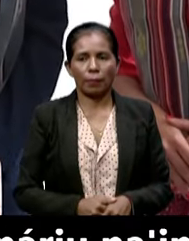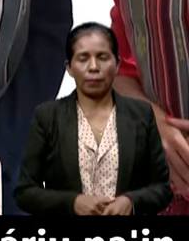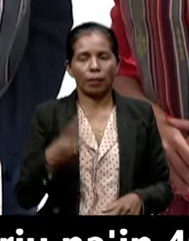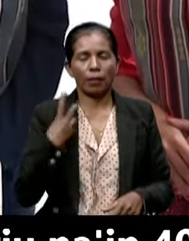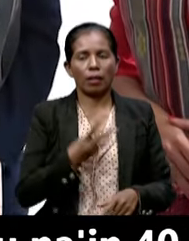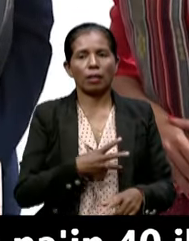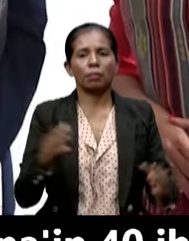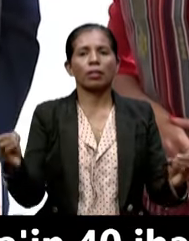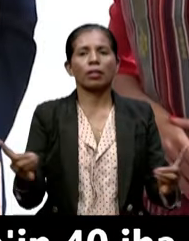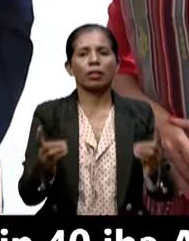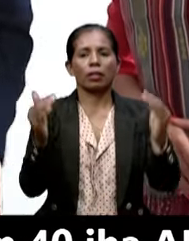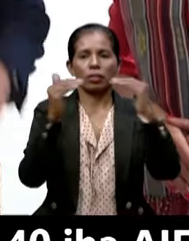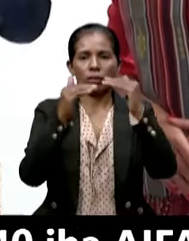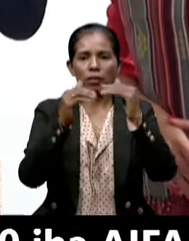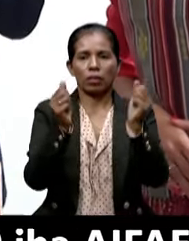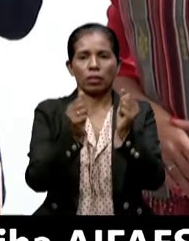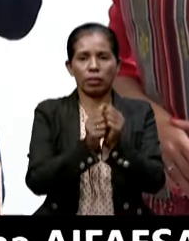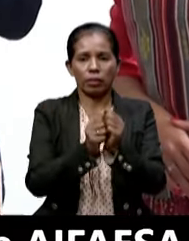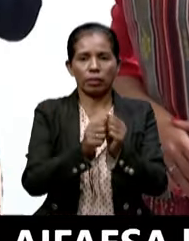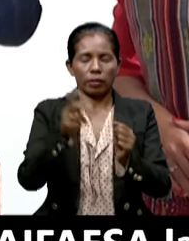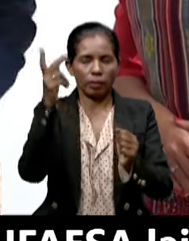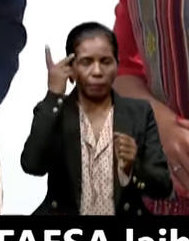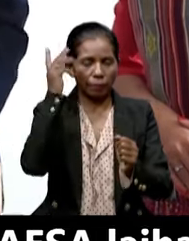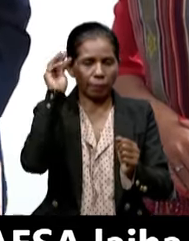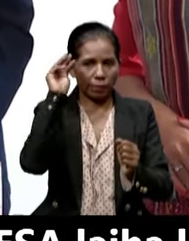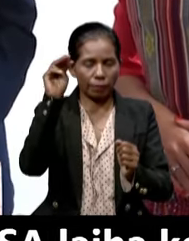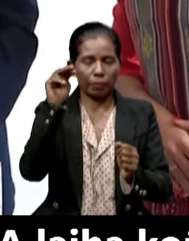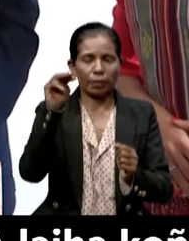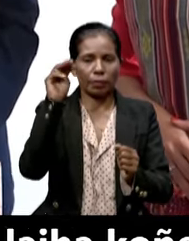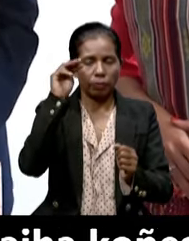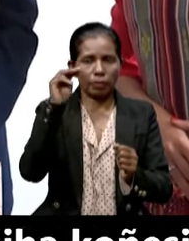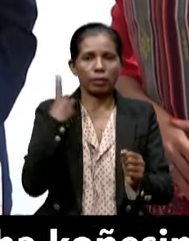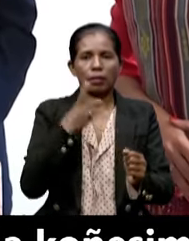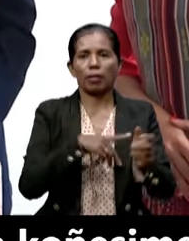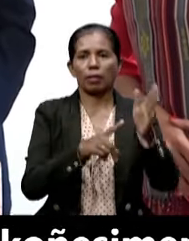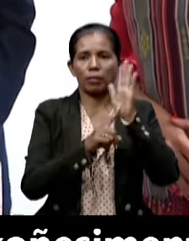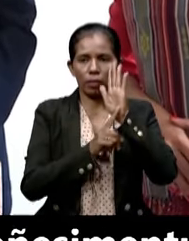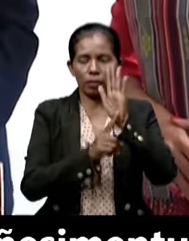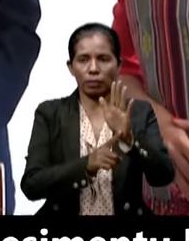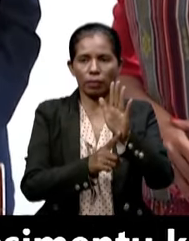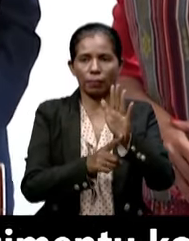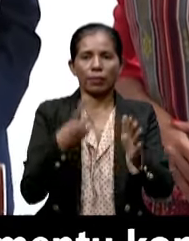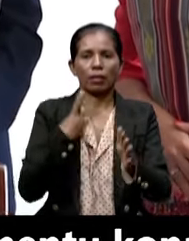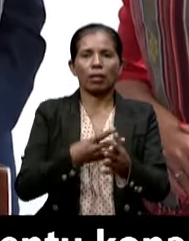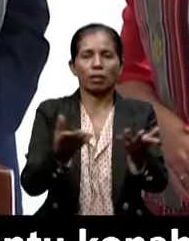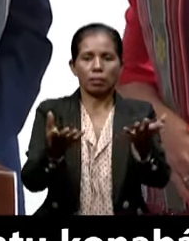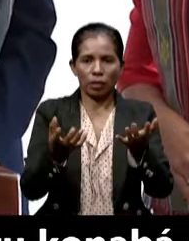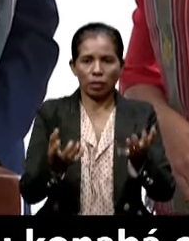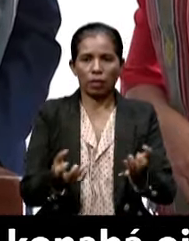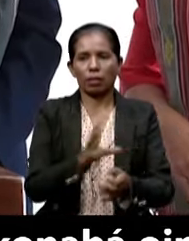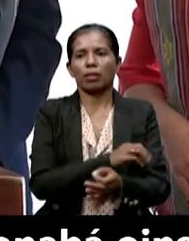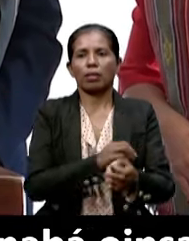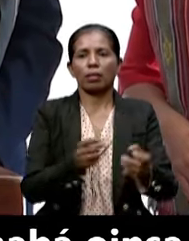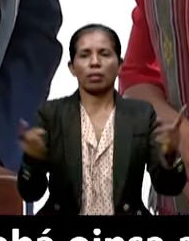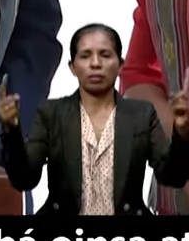bertemu dengan Yang Mulia Bapak Perdana Menteri. Kita menyampaikan tujuan niat kami dapat terbang